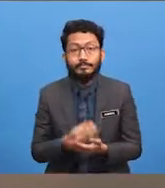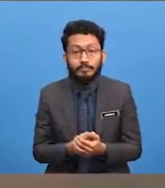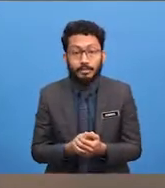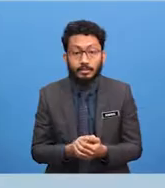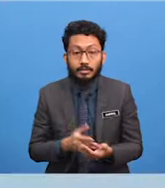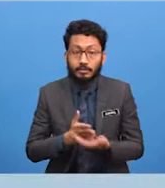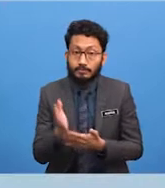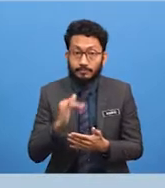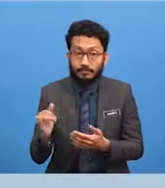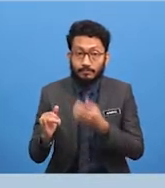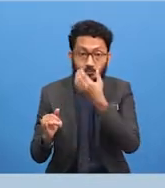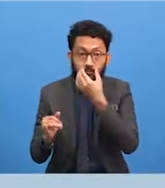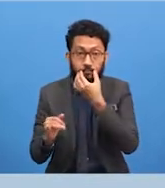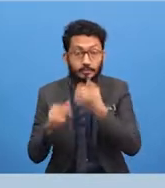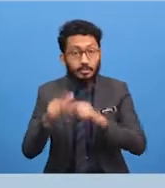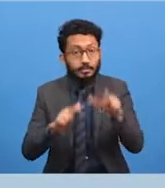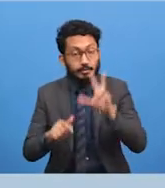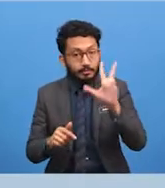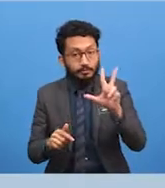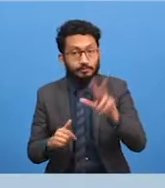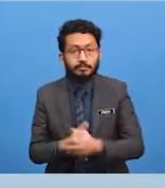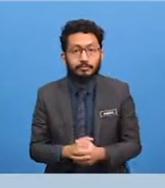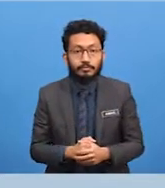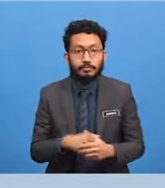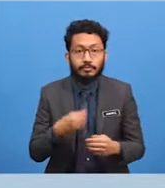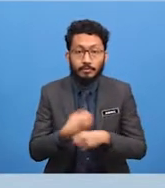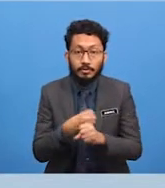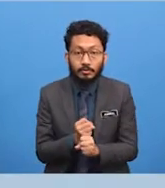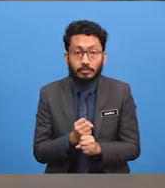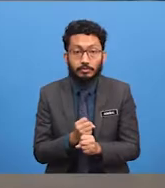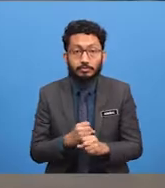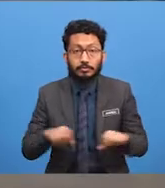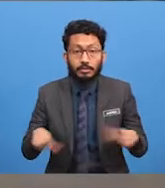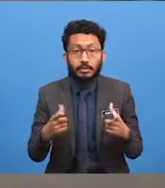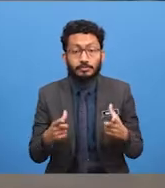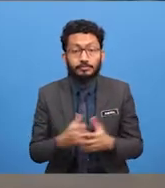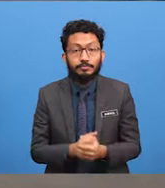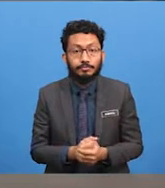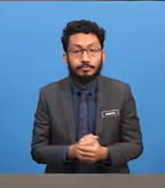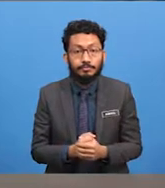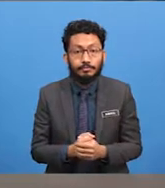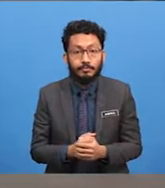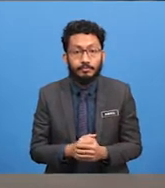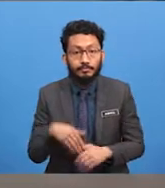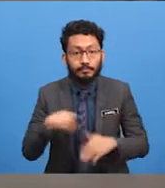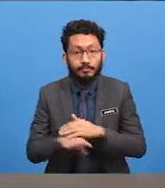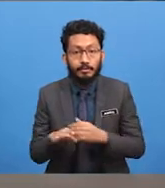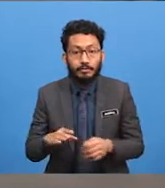Seterusnya, langkah ketiga adalah membentuk alternatif tindakan. Dalam langkah dua